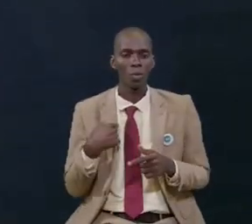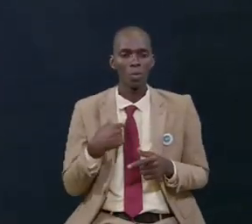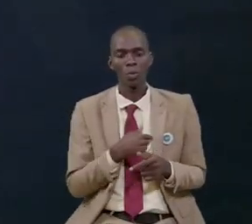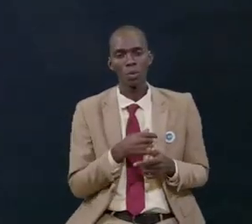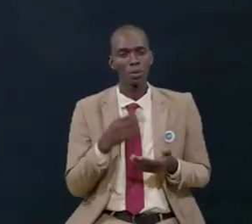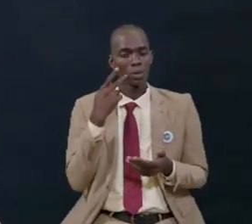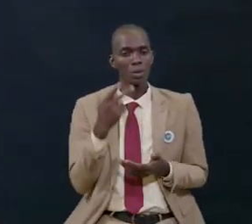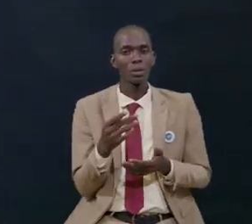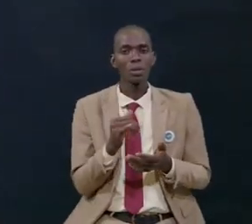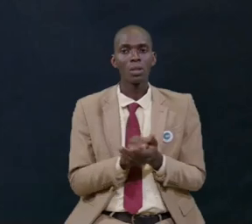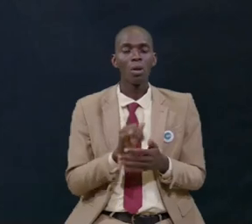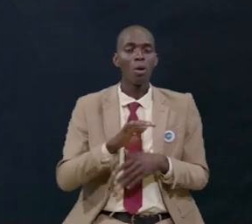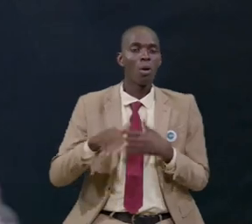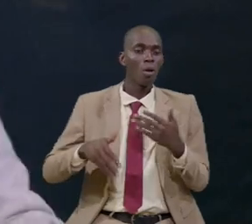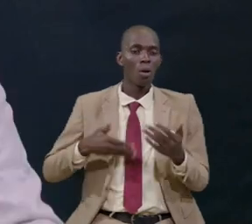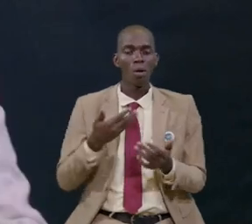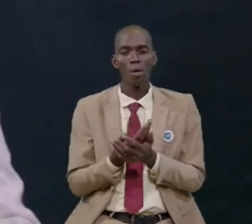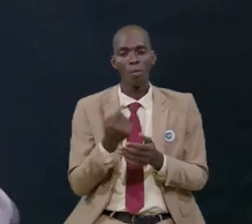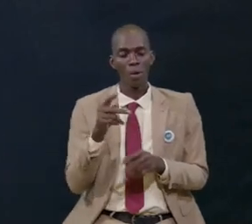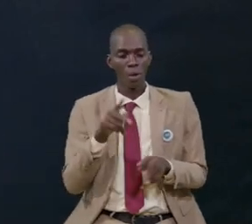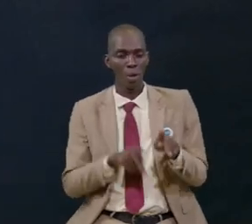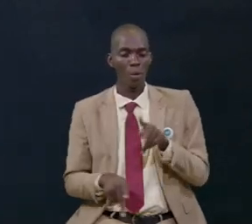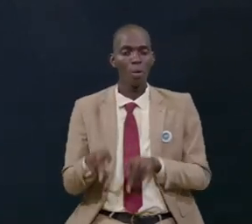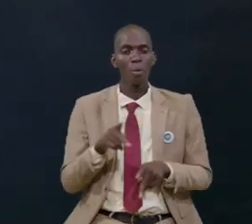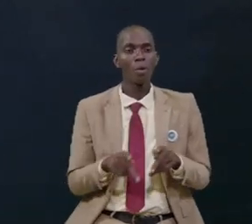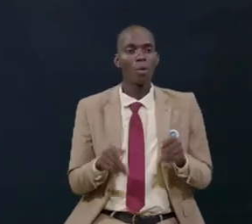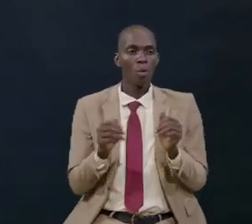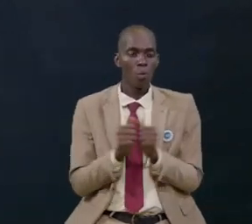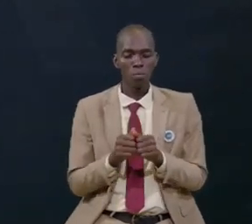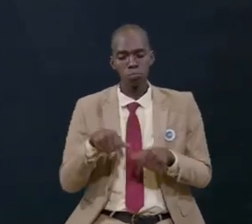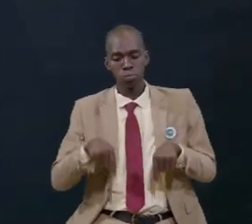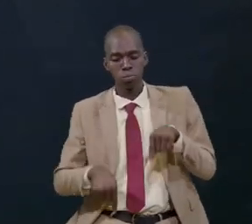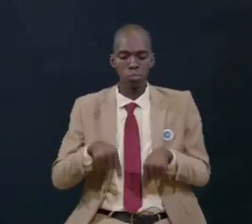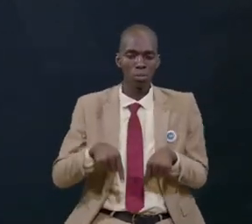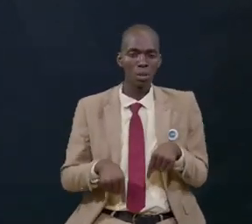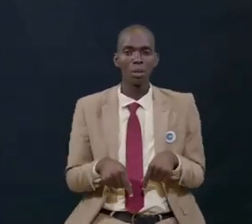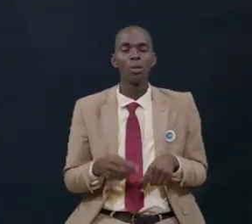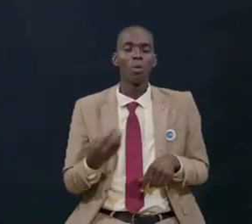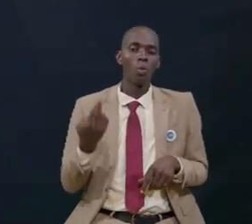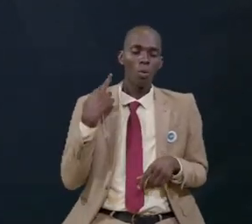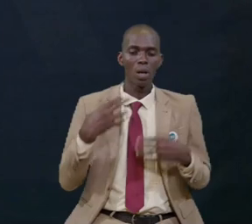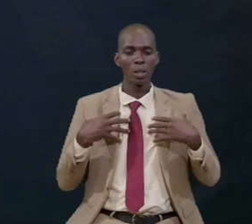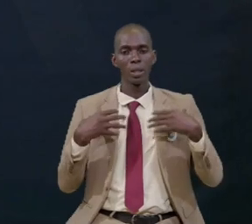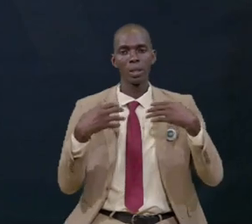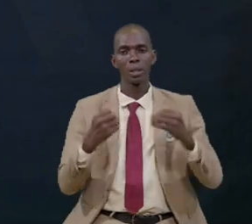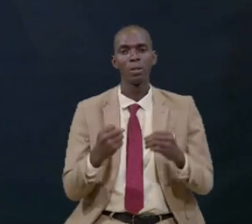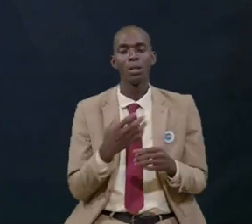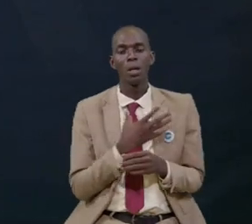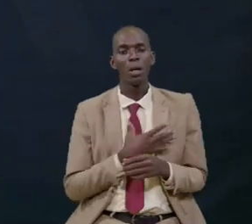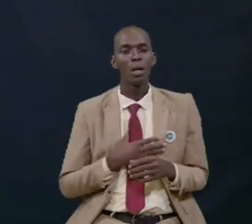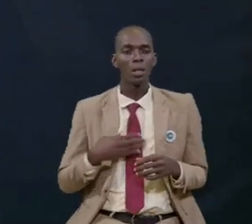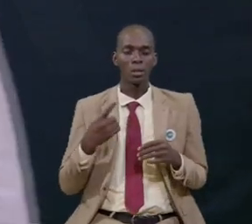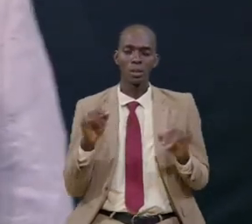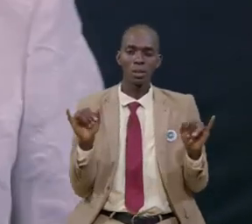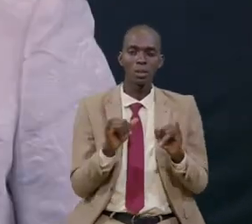Et en poussant de grands cris, beaucoup de paralytiques et de boiteux furent guéris. Et le même Jésus, le même nom